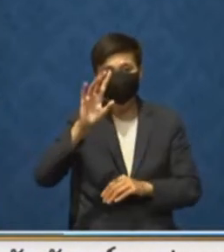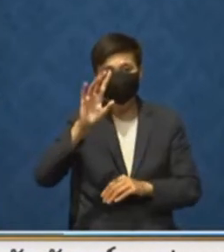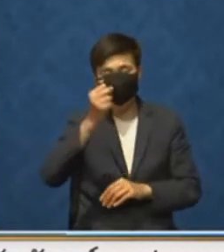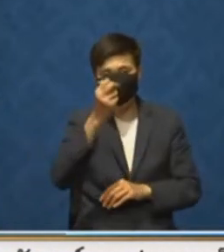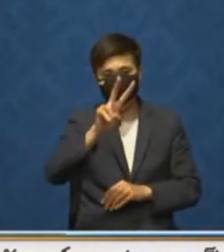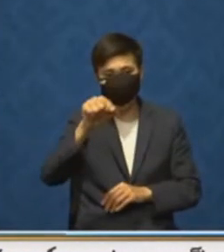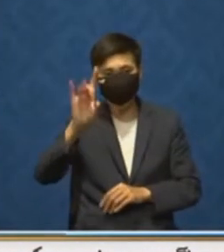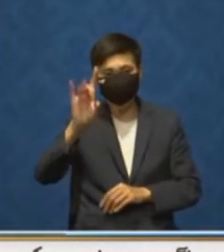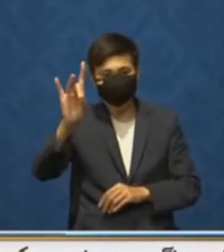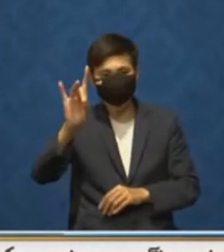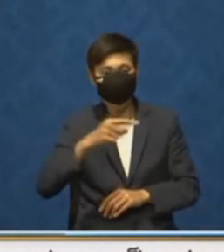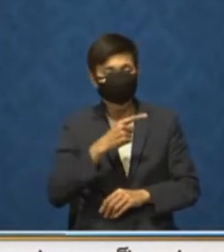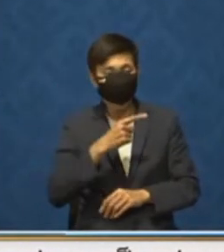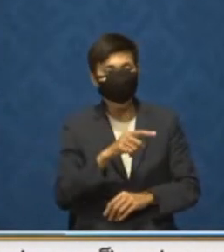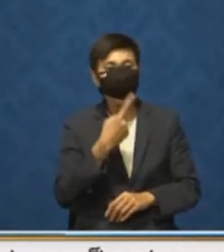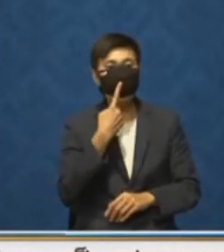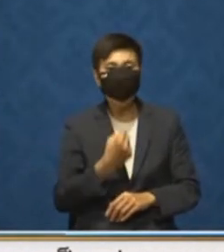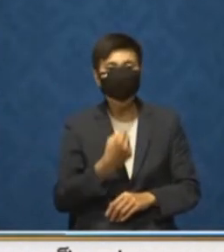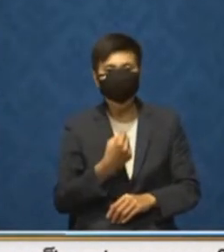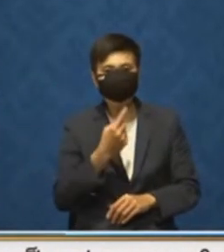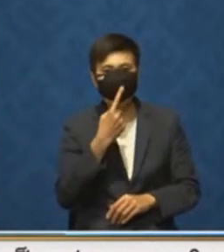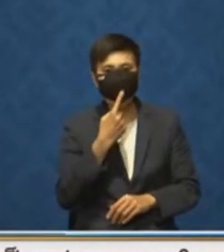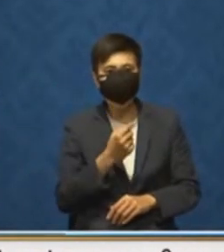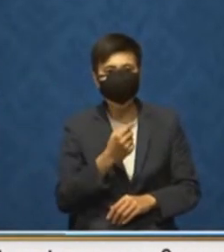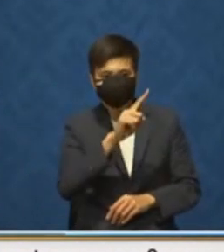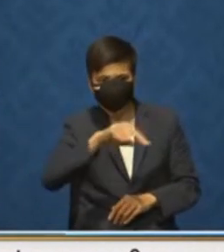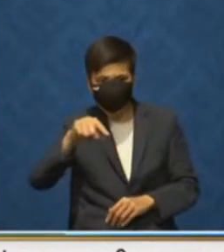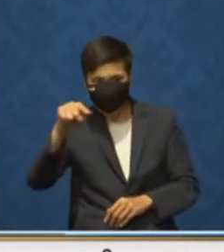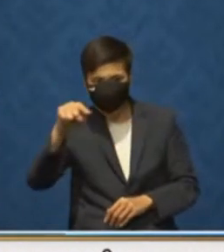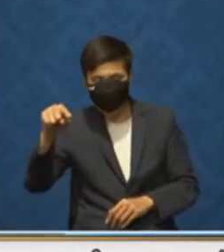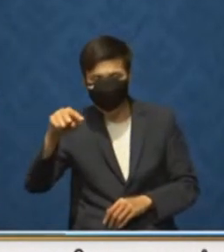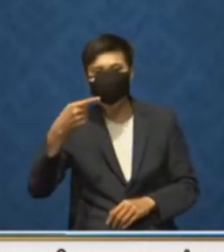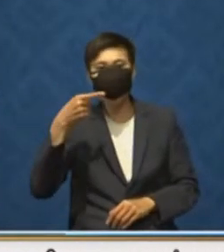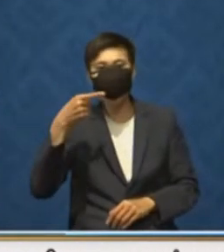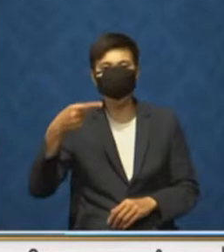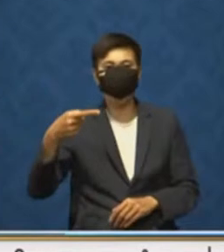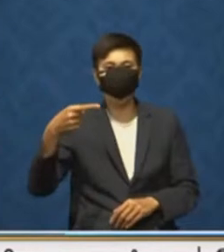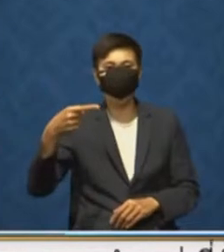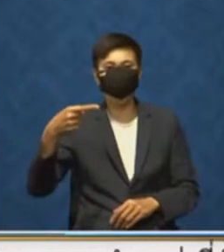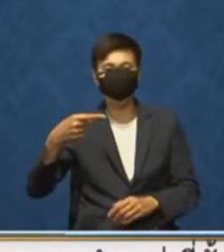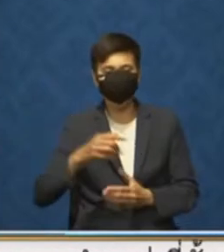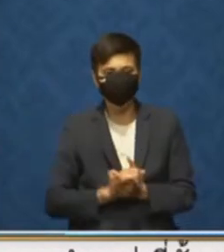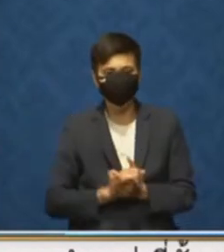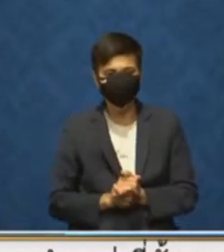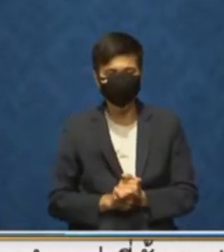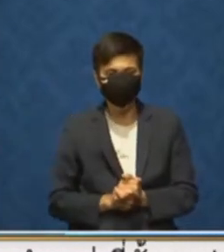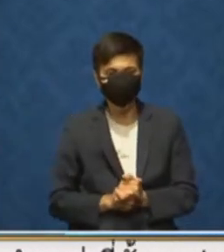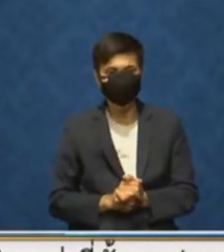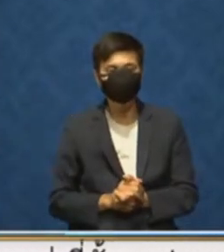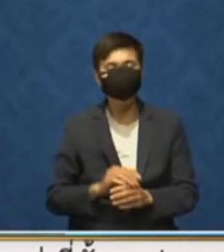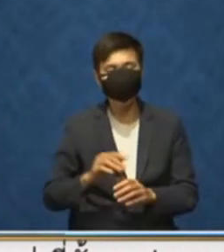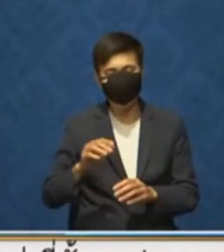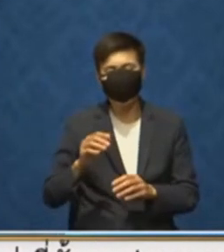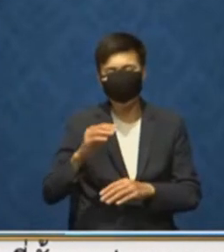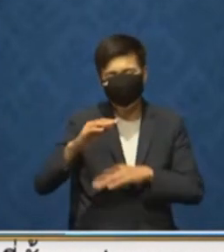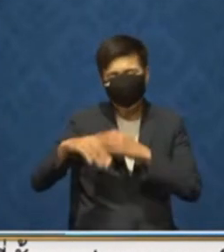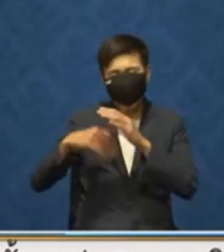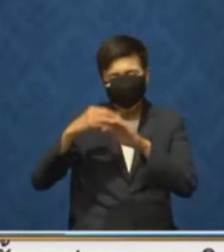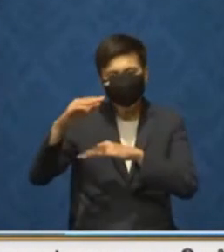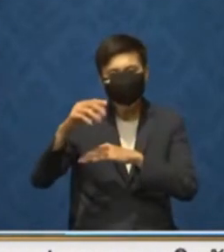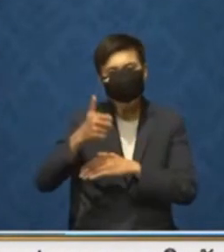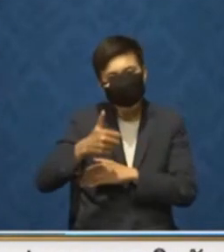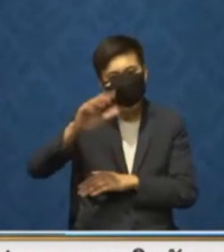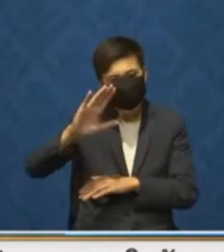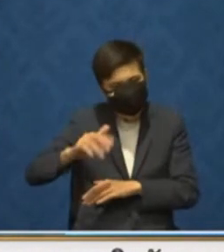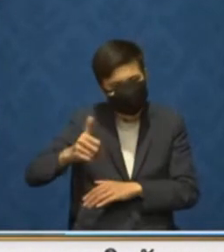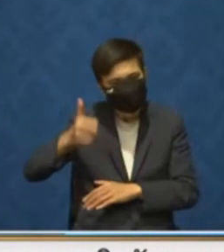รวม SoftLoanติดลบนะครับก็ฉะนั้นการที่ท่านพูดมาเหมือนเป็นแผ่นเสียงตกร่องว่าทุกอย่างกำลังจะดีขึ้นจะดีขึ้นจะดีขึ้นอะไรอย่างนี้นี่